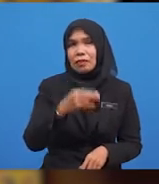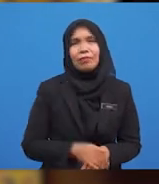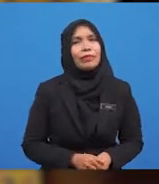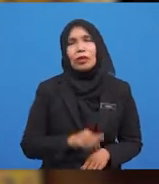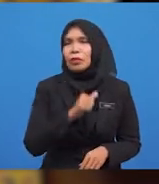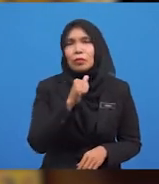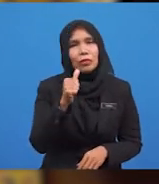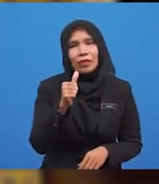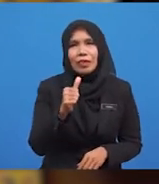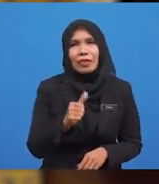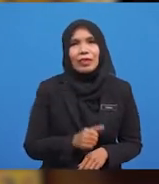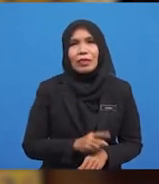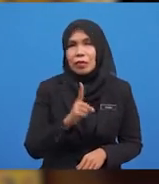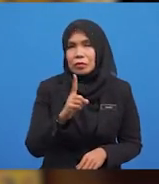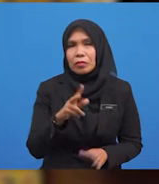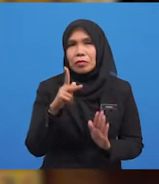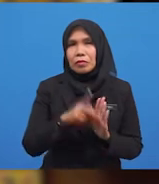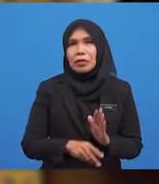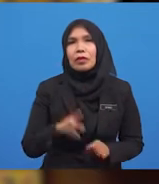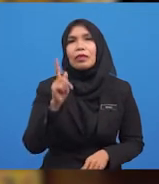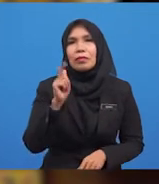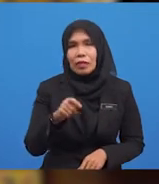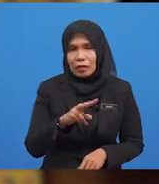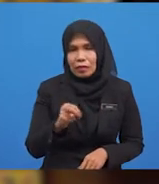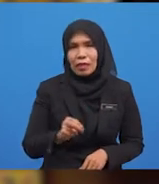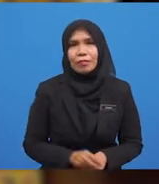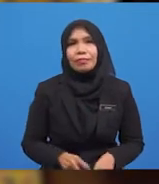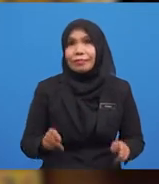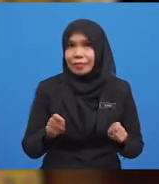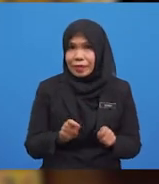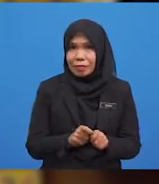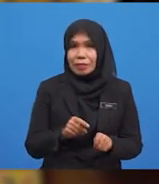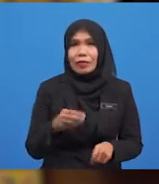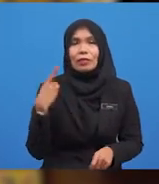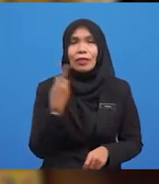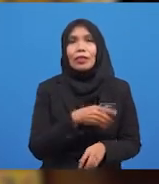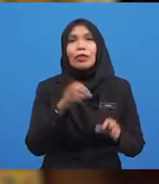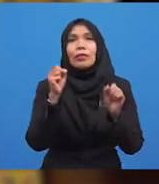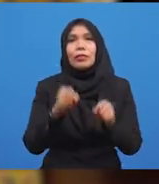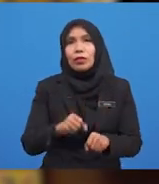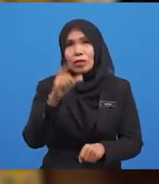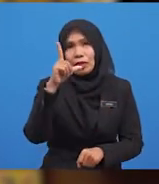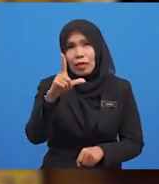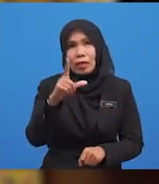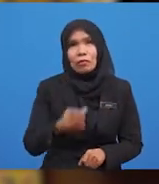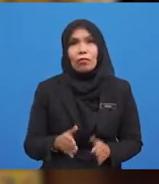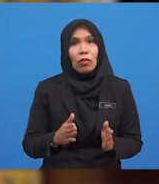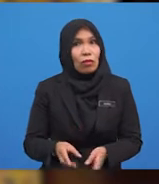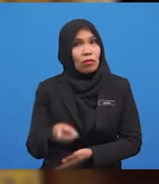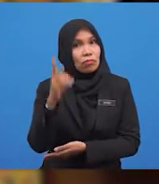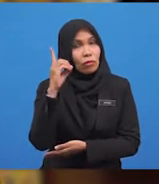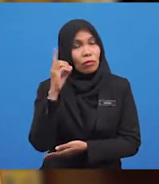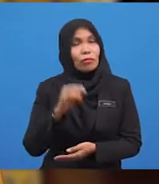Bukanlah satu kemestian. Tetapi kita boleh lihat betapa generasi terdahulu